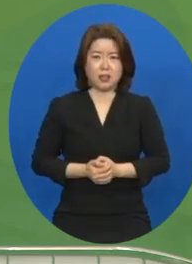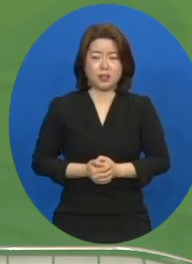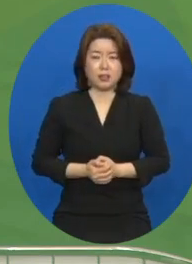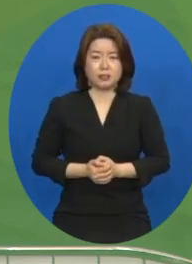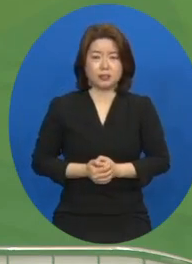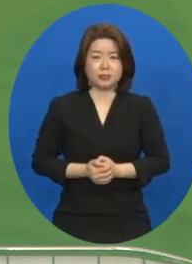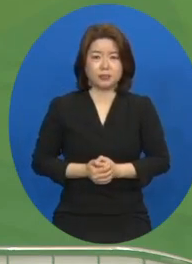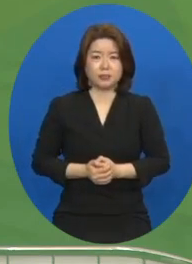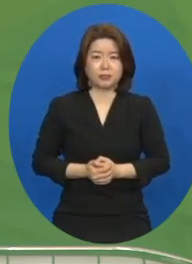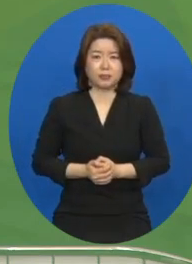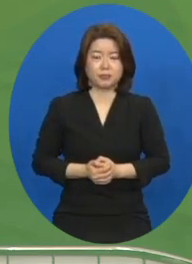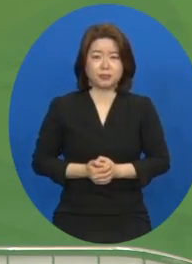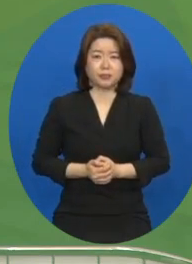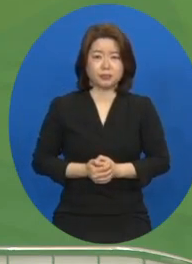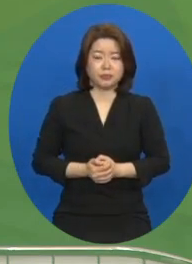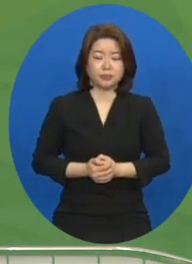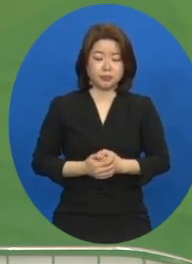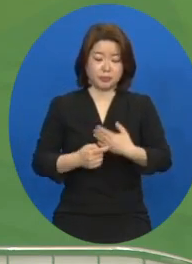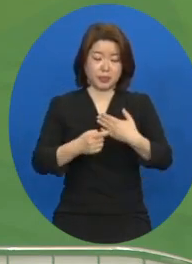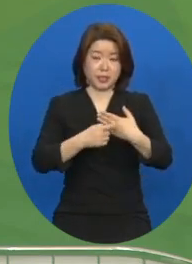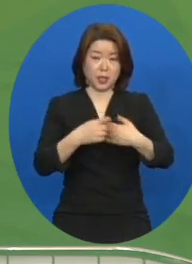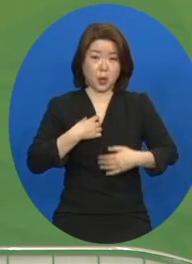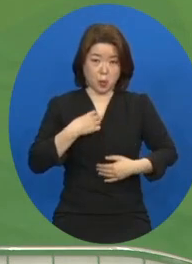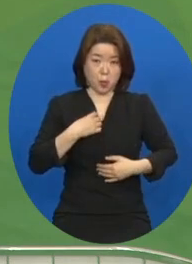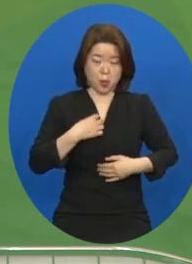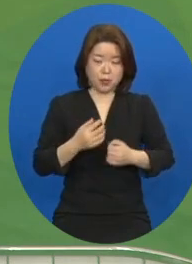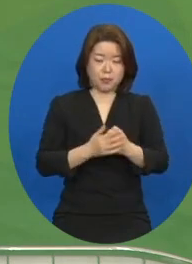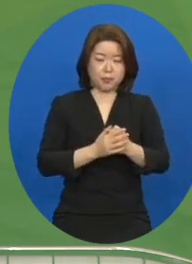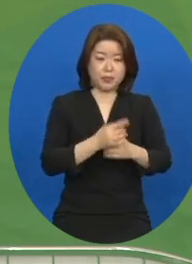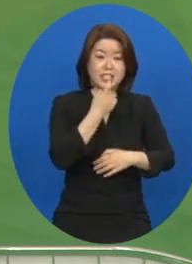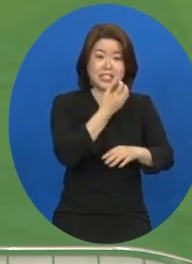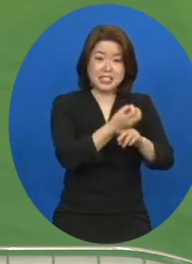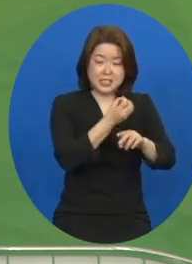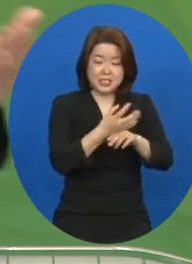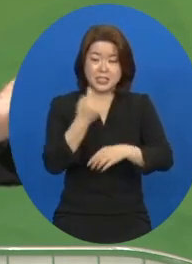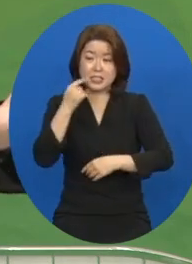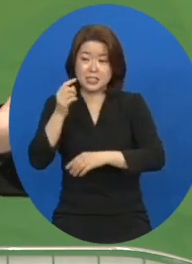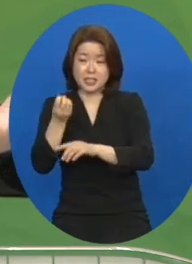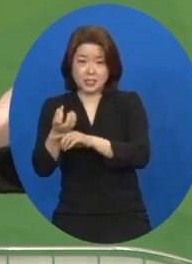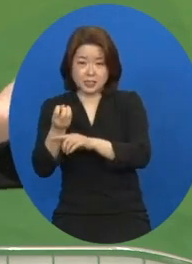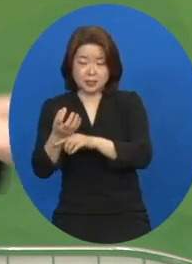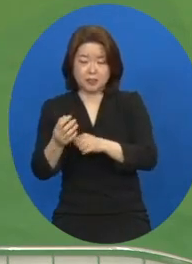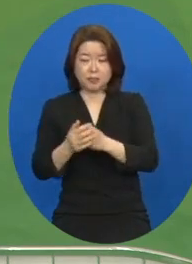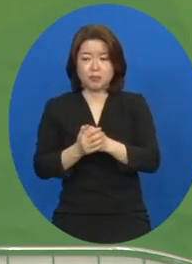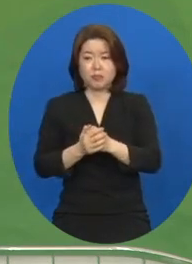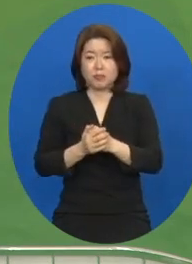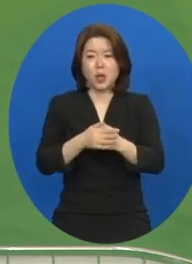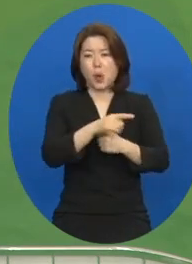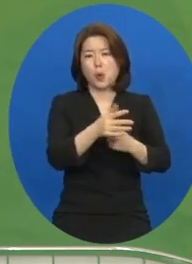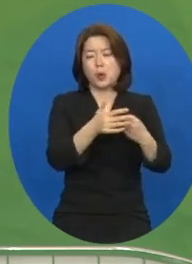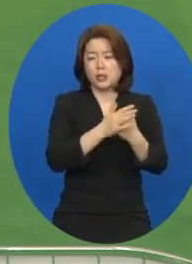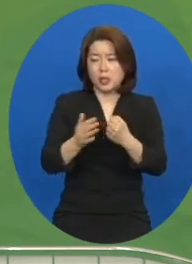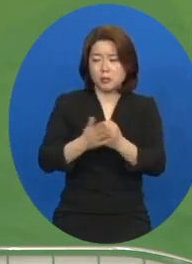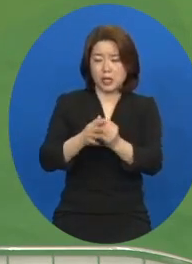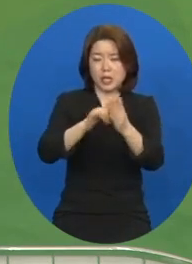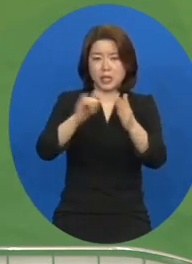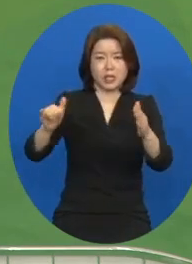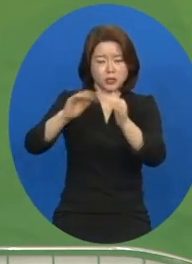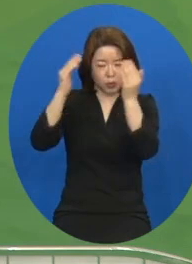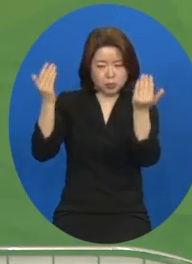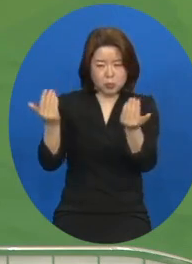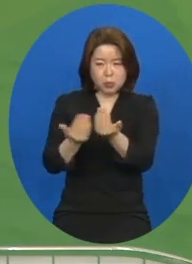그 외투와 은과 금에 자기 가족들 전체의 목숨을 다 잃어버린